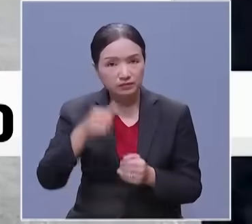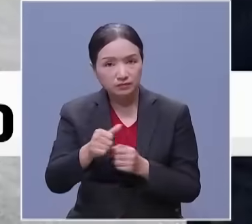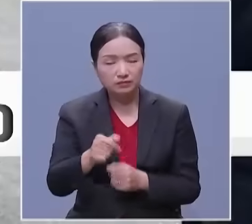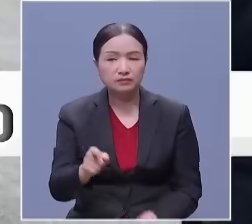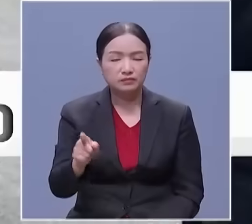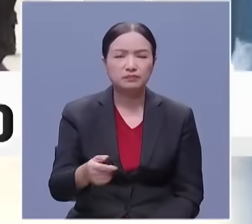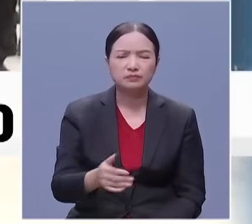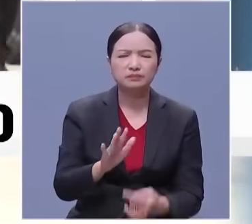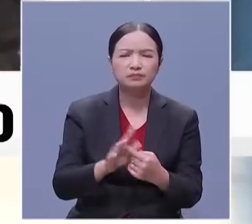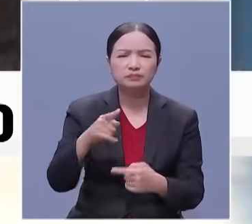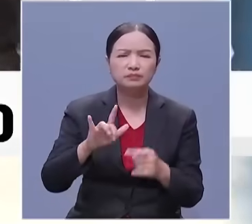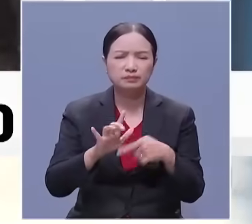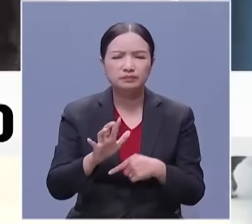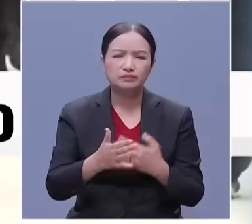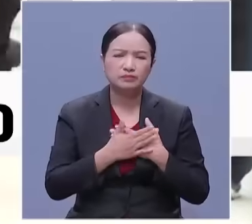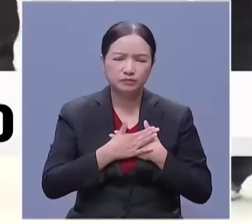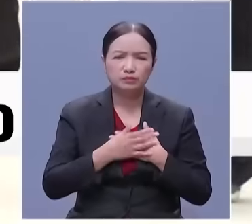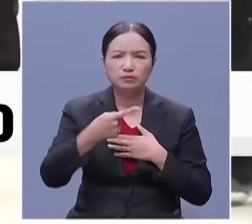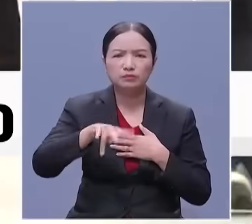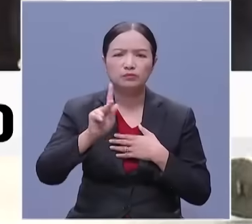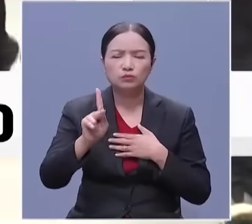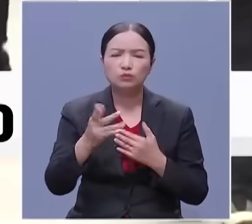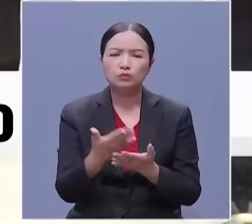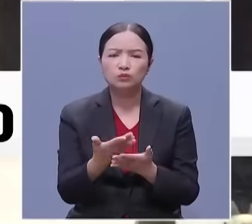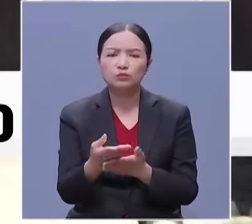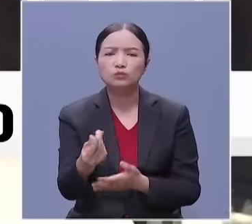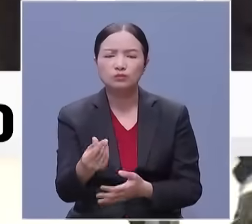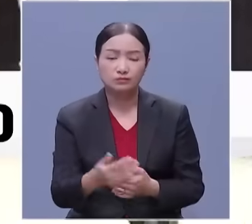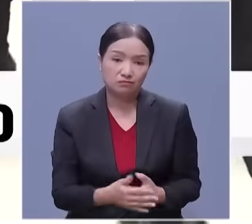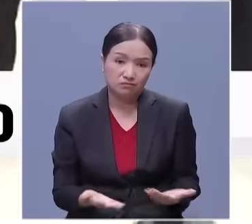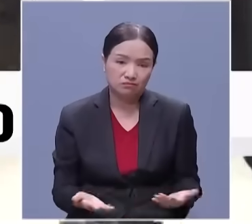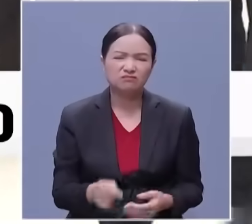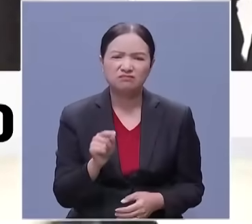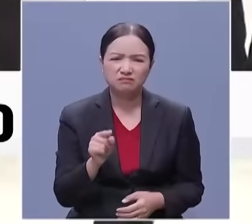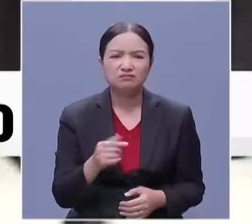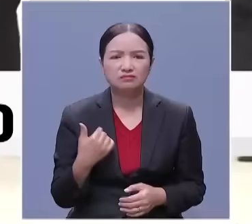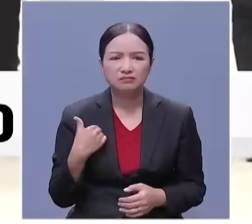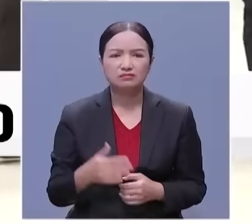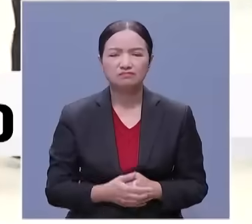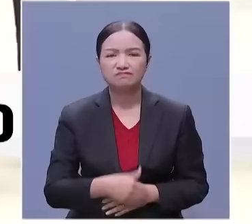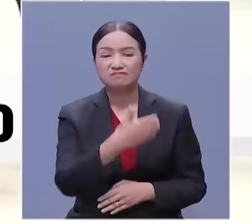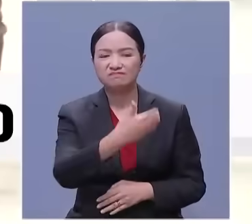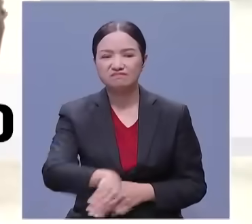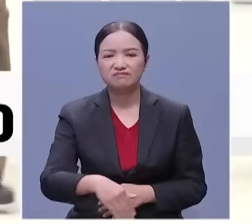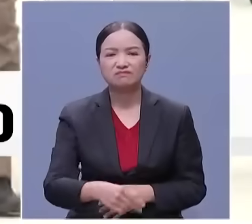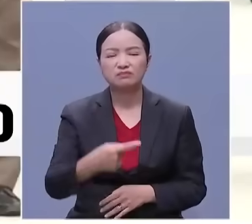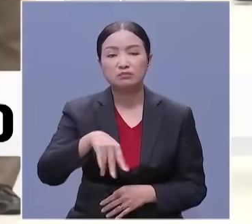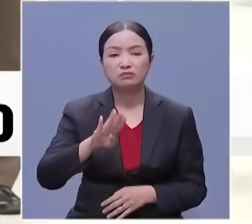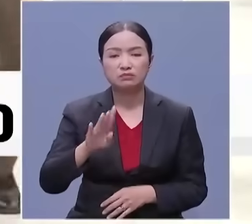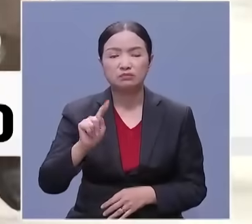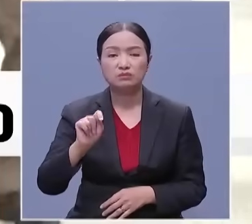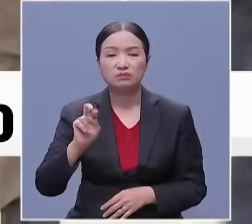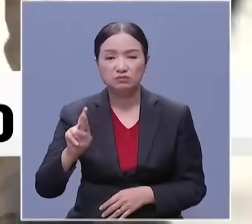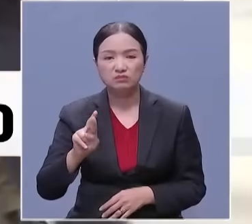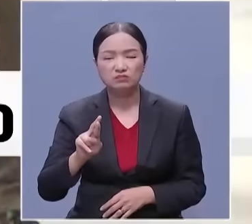ใหญ่หลายๆเดือนก่อนหน้านี้นะคะ คร ับเรื่องนี้ทนายเดชามองว่าอาจจะเป็นเกมสกัดเก้าอี้ผบ.ตร.หรือเปล่า